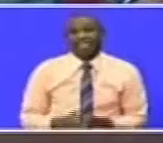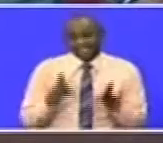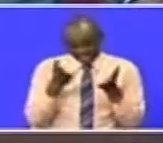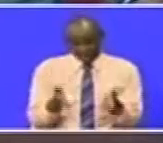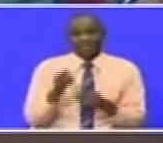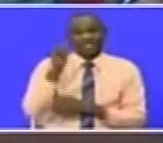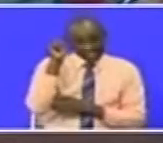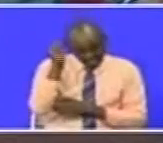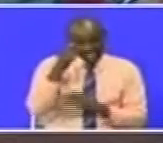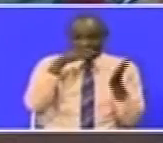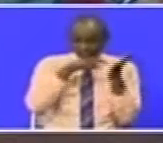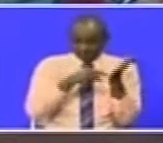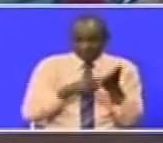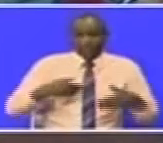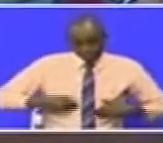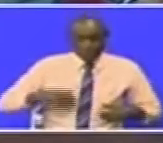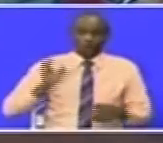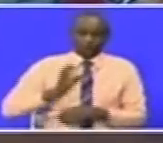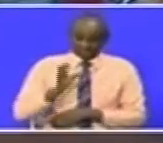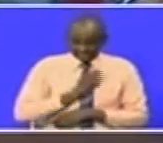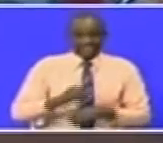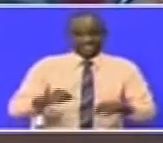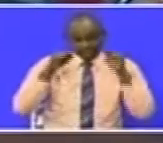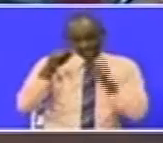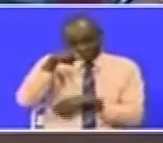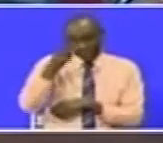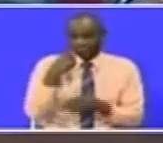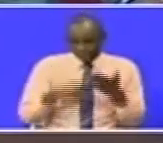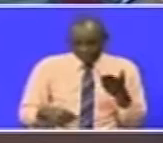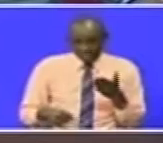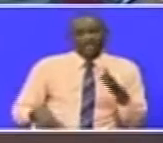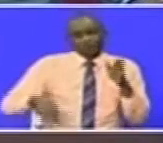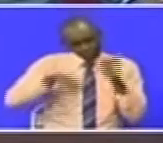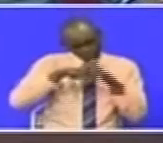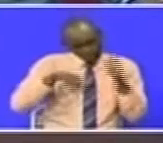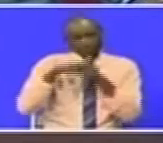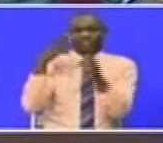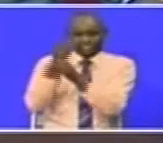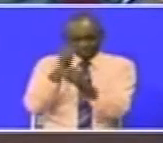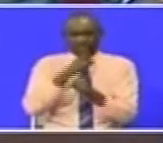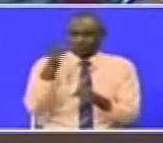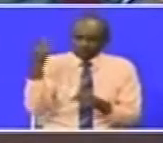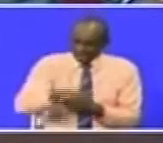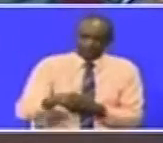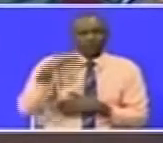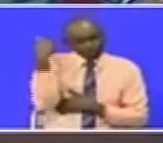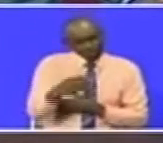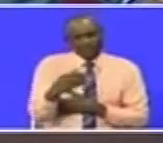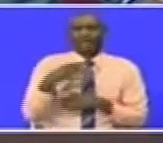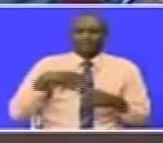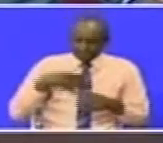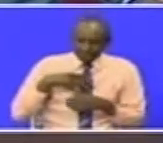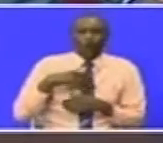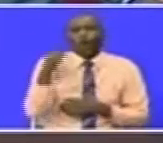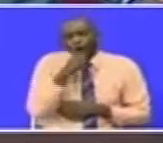Right now, the Kenya Premier League Youth Committee Chairman Moses Adagala has called on football stakeholders to curb age cheating in the